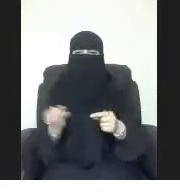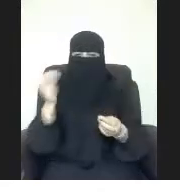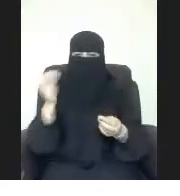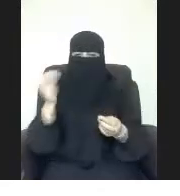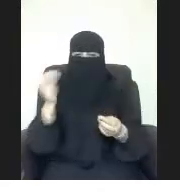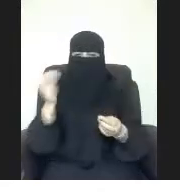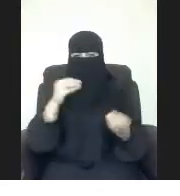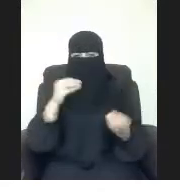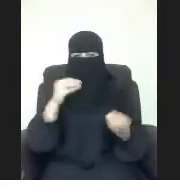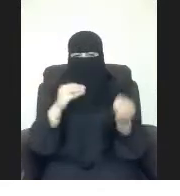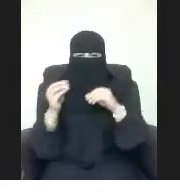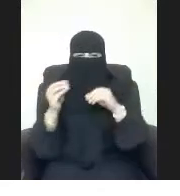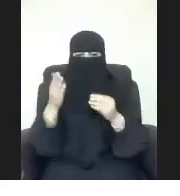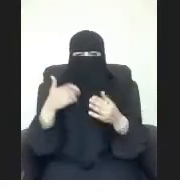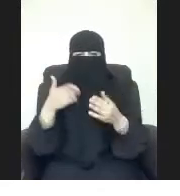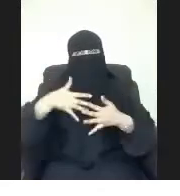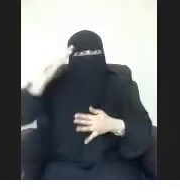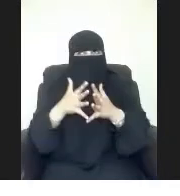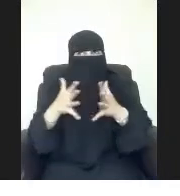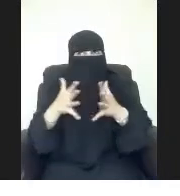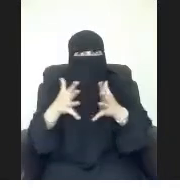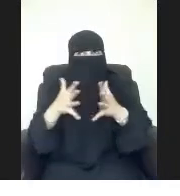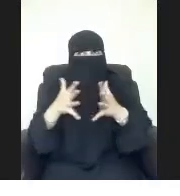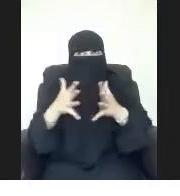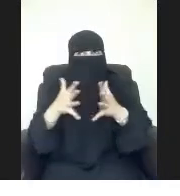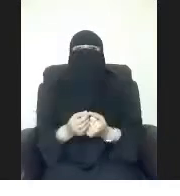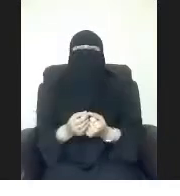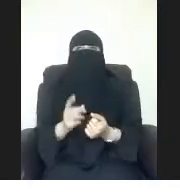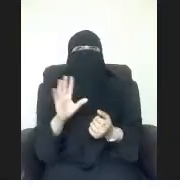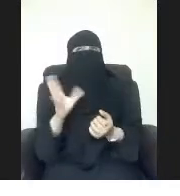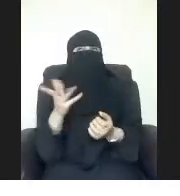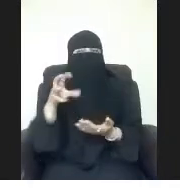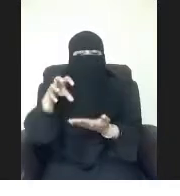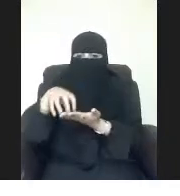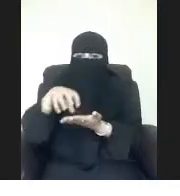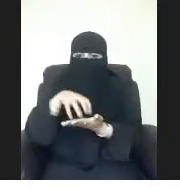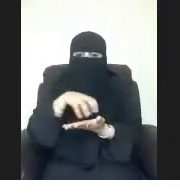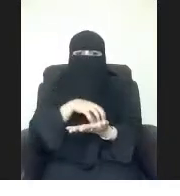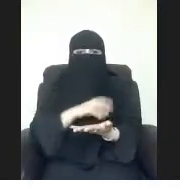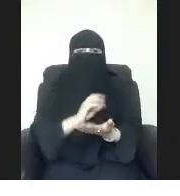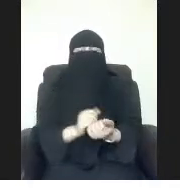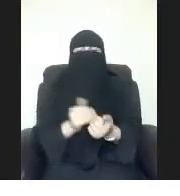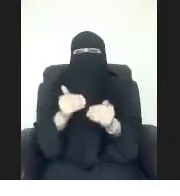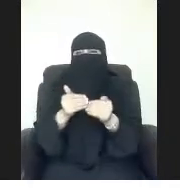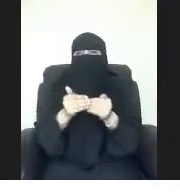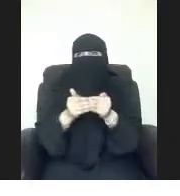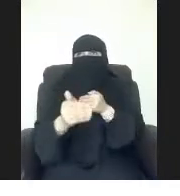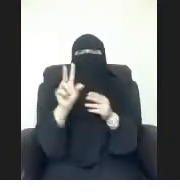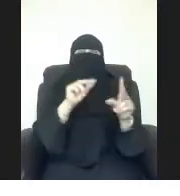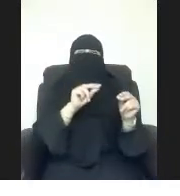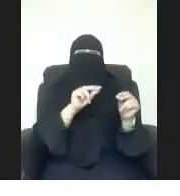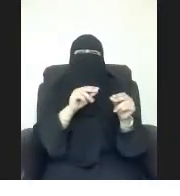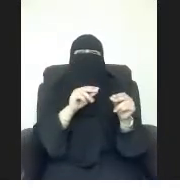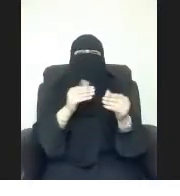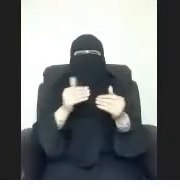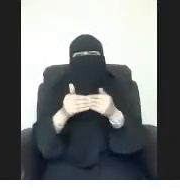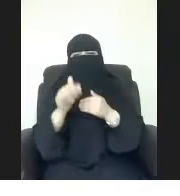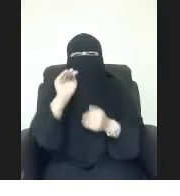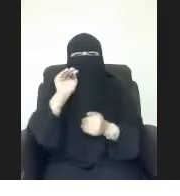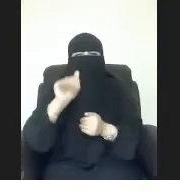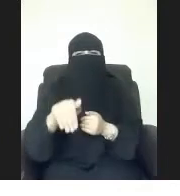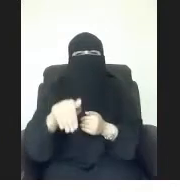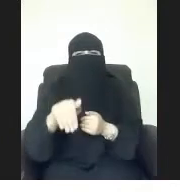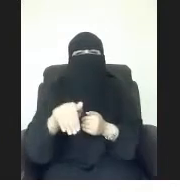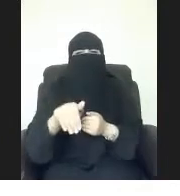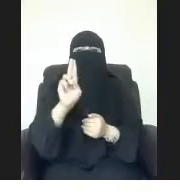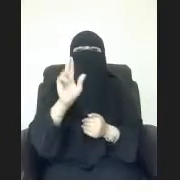تحدث أيضا ده. يعني عندنا مثلا في الأماكن المواقع البعيدة ما نسميها نائية، لم موجودة خلال يعني في